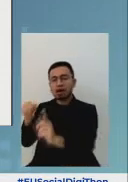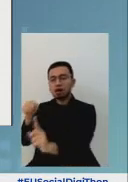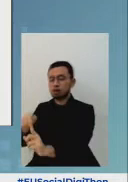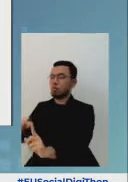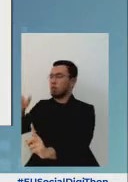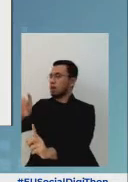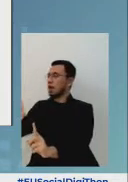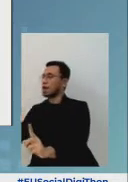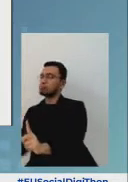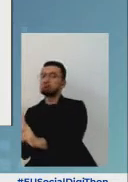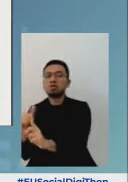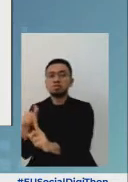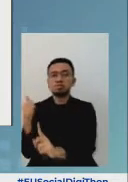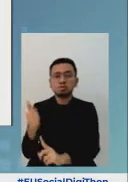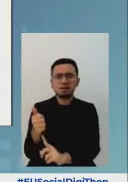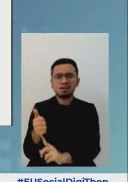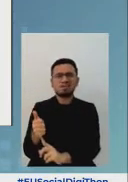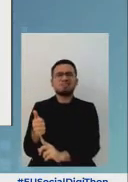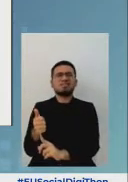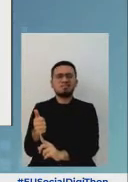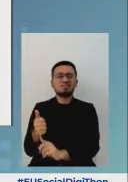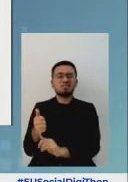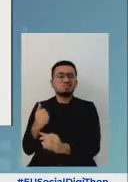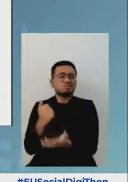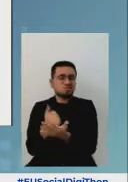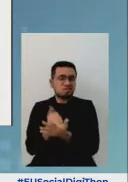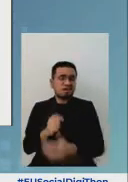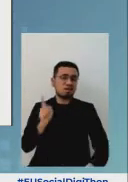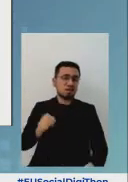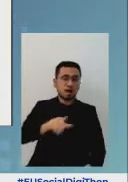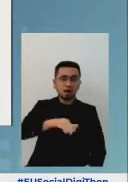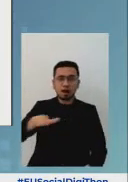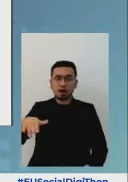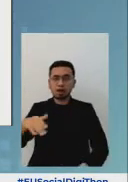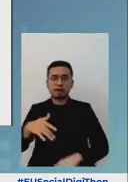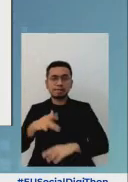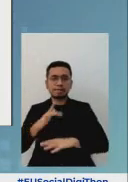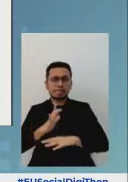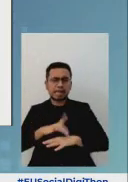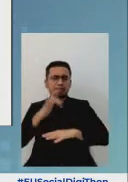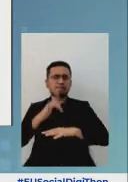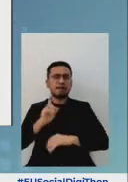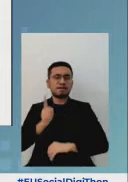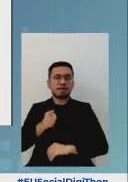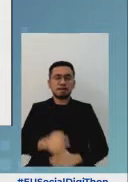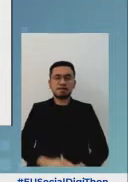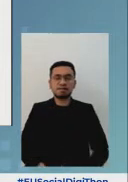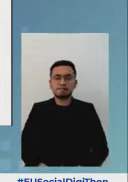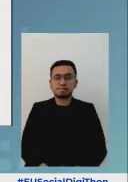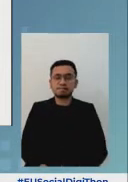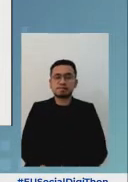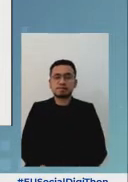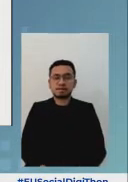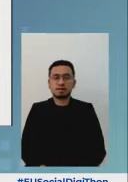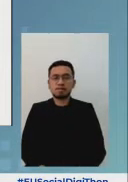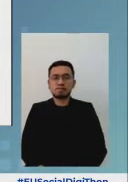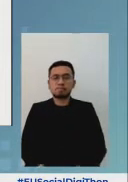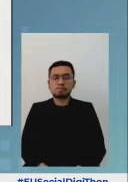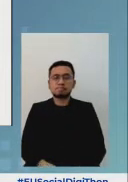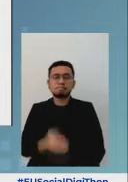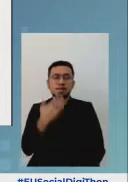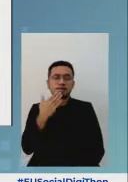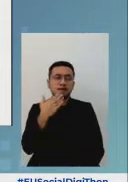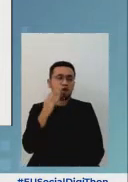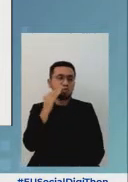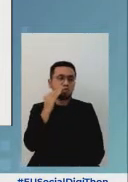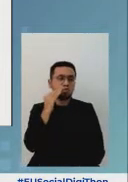anak-anak itu, di satu hal mereka tuh sensitif banget ya, apalagi di antara usia 9 sampai 14 ya, itu usia